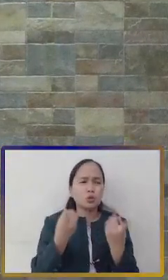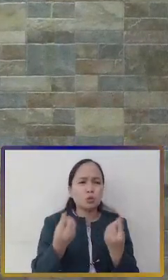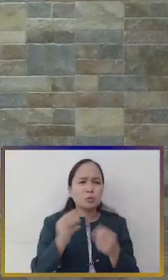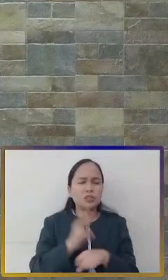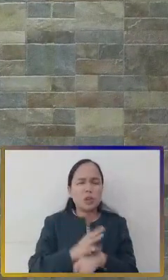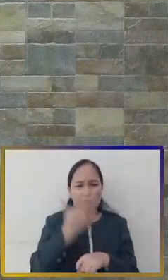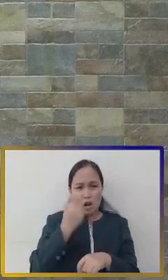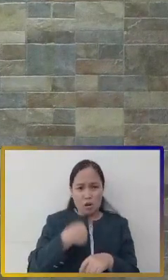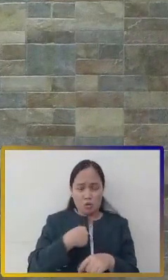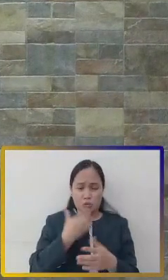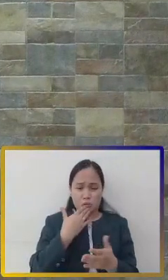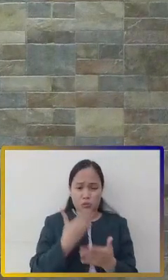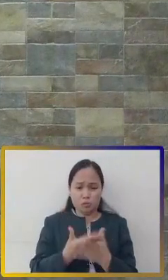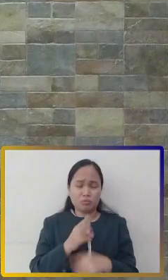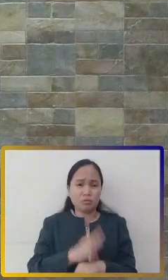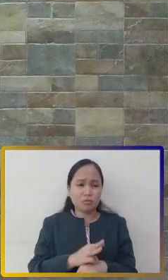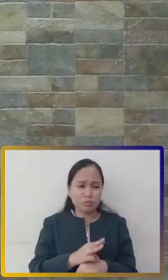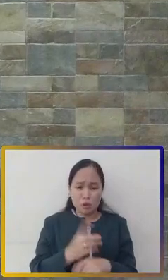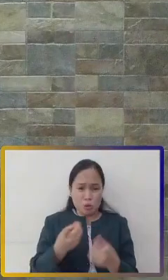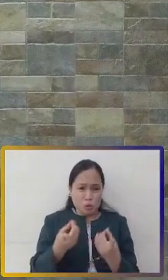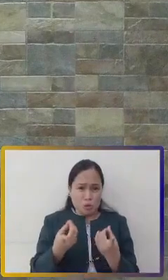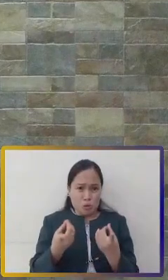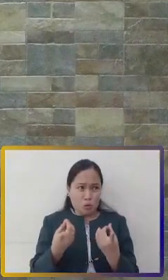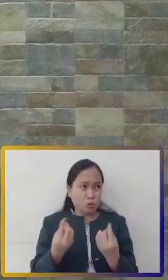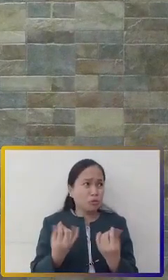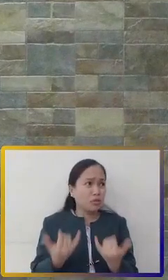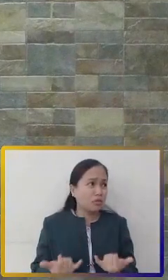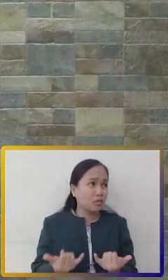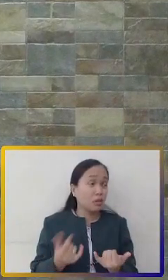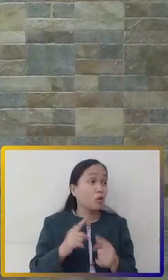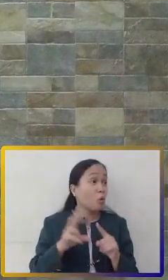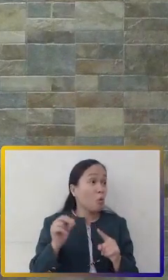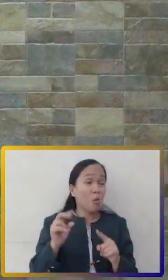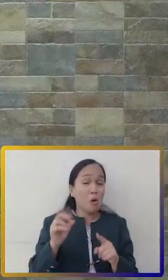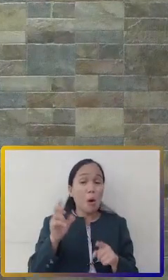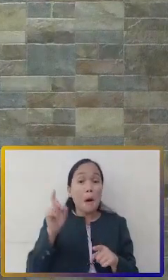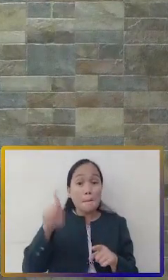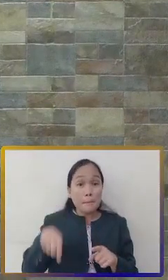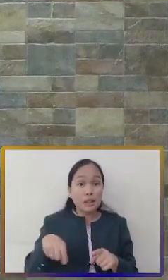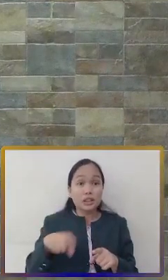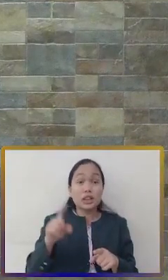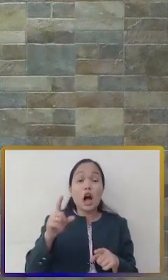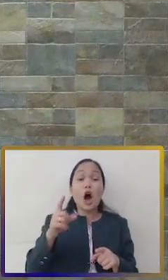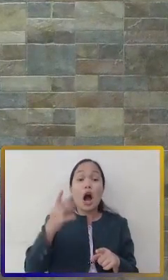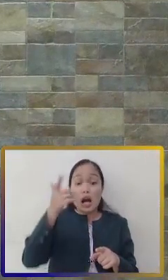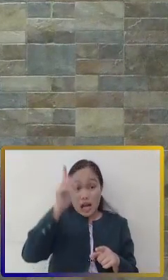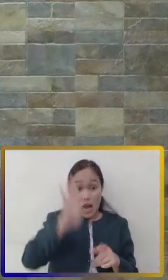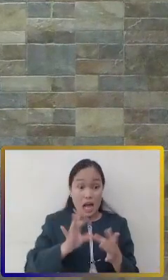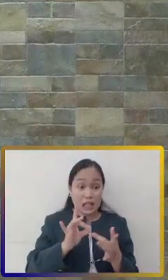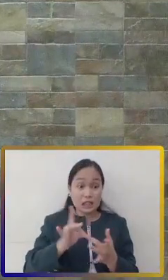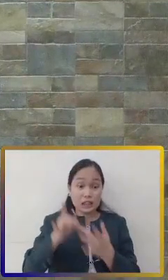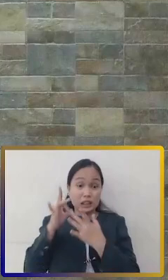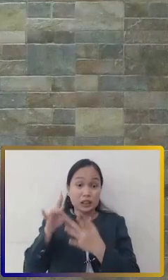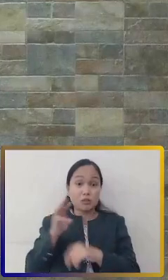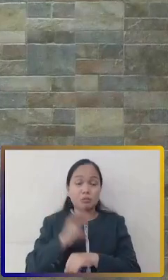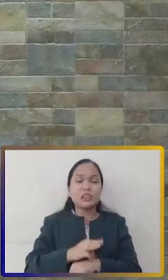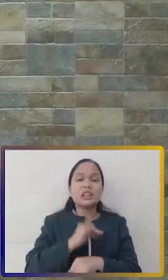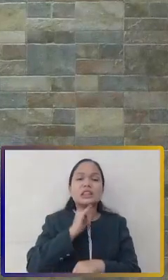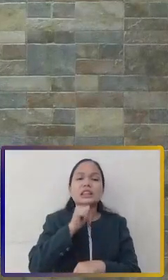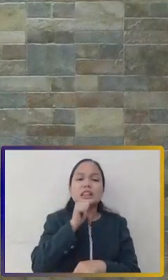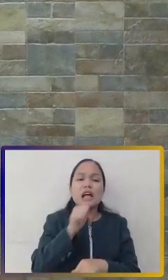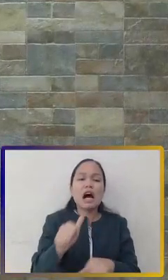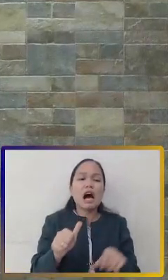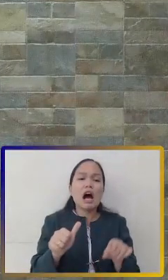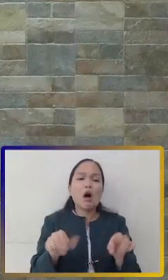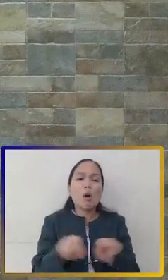kang kalagayan ngayon. No, mga kapatid, the exceptional ministry of God. Brethren, this is not an ordinary